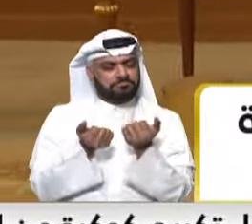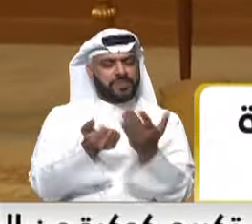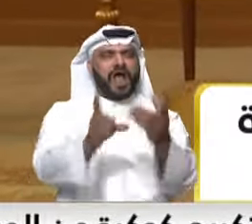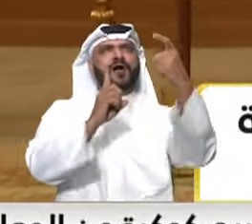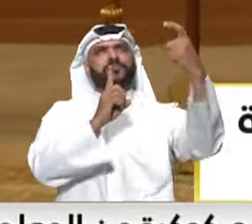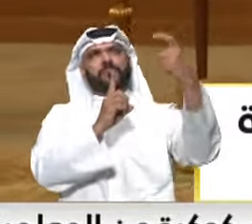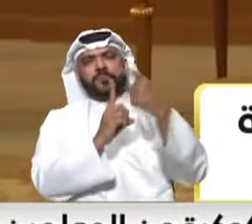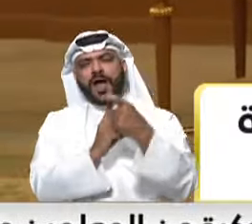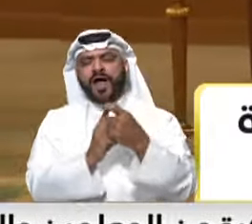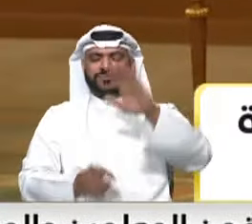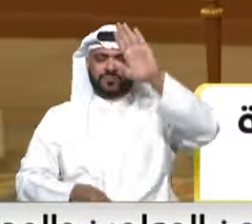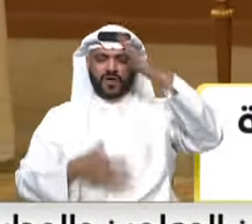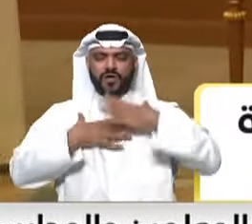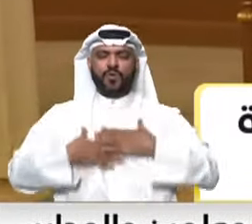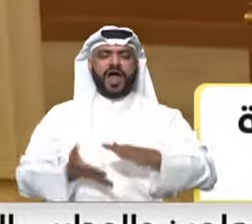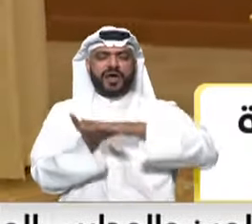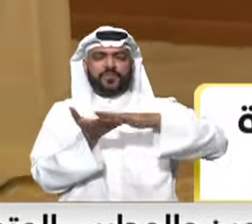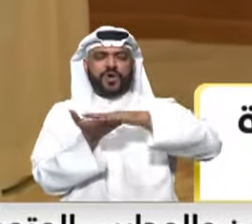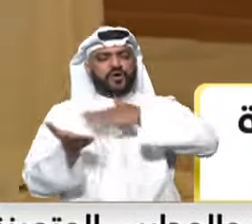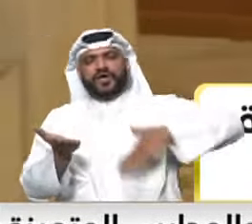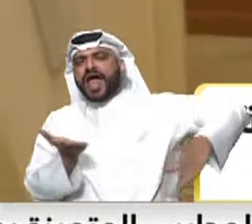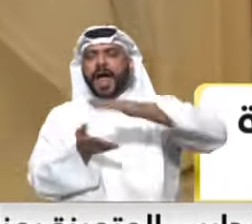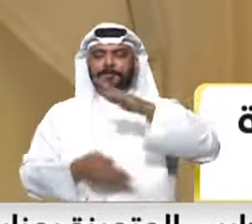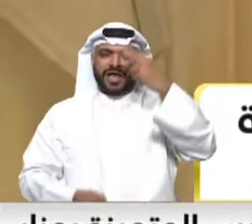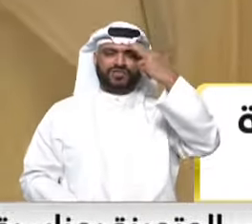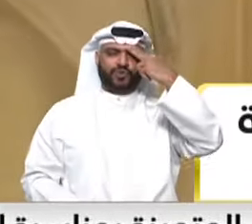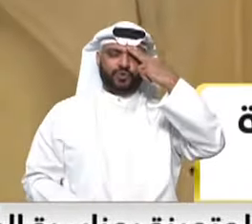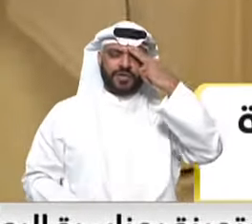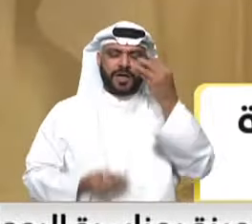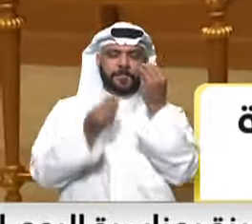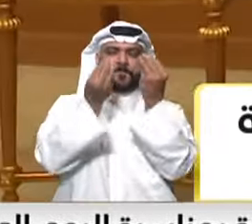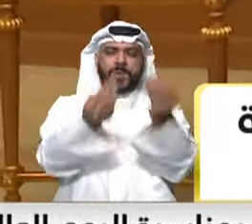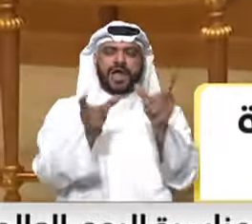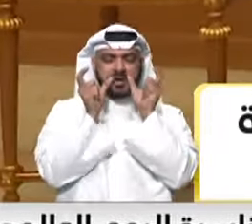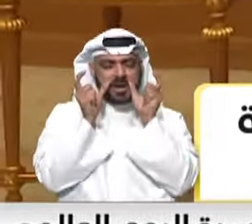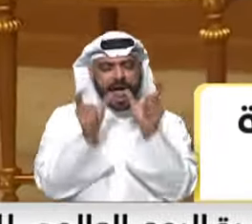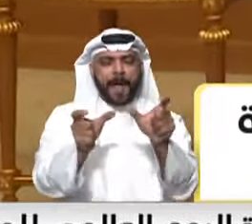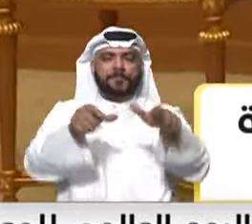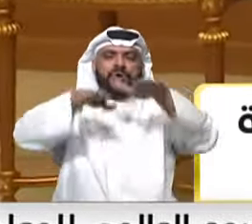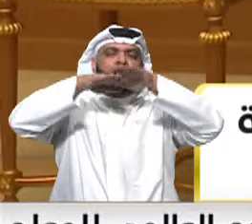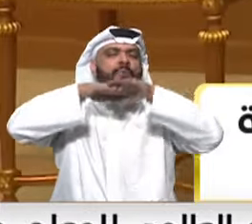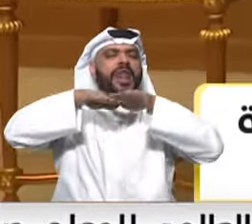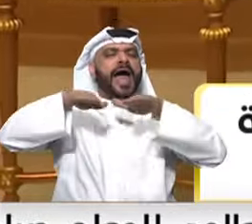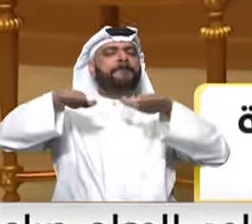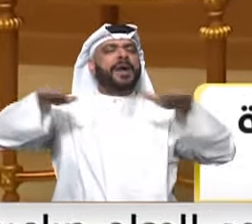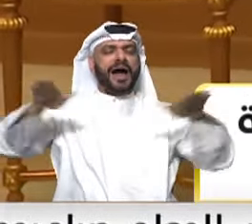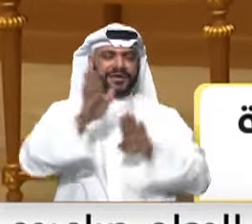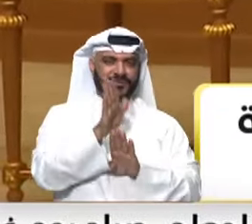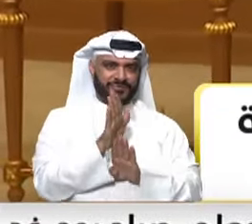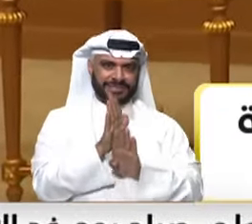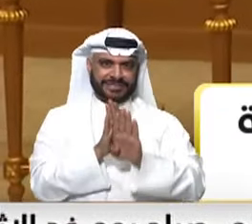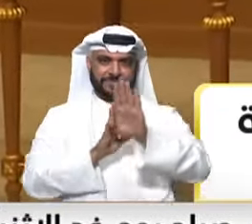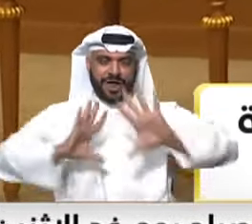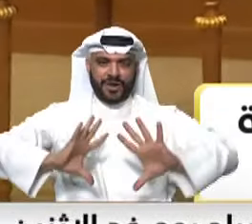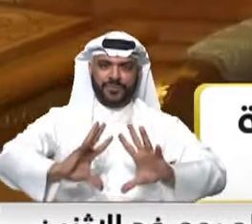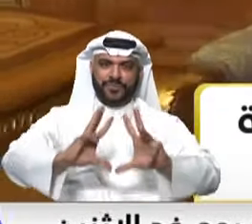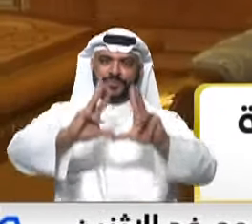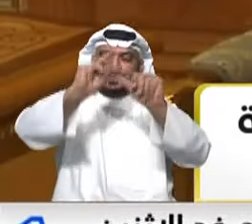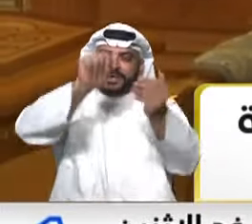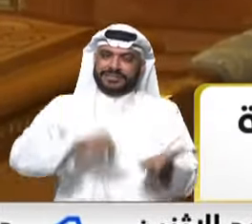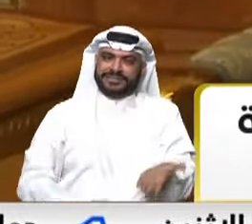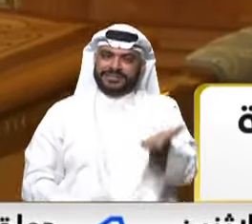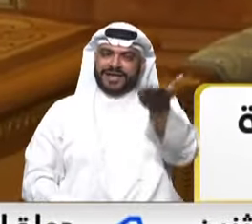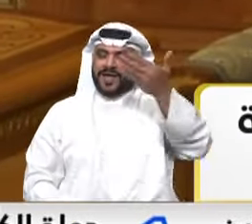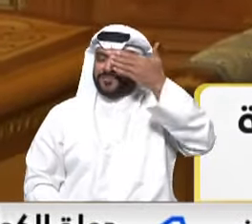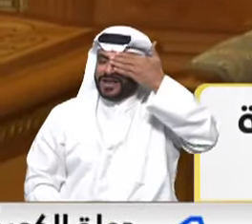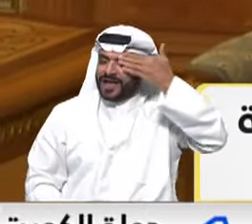وان يسبغ على المملكه العربيه السعوديه الشقيقه نعمه الامن والامان والتقدم والازدهار في ظل القياده